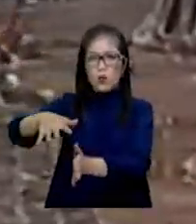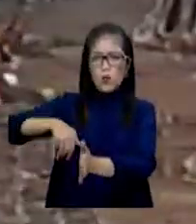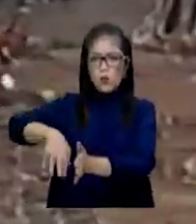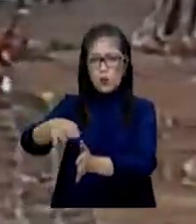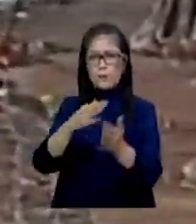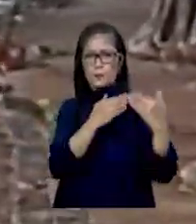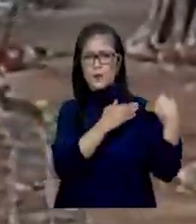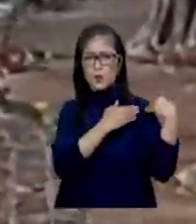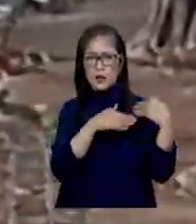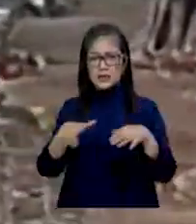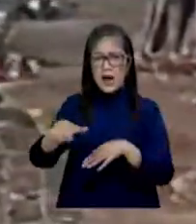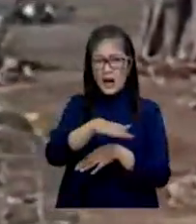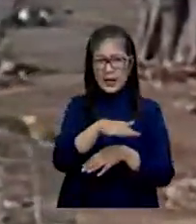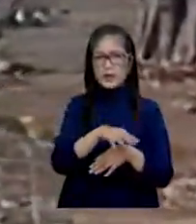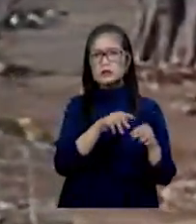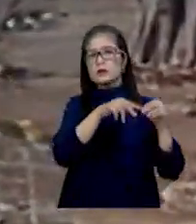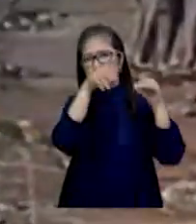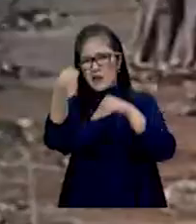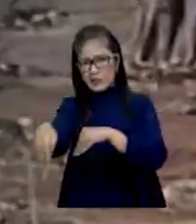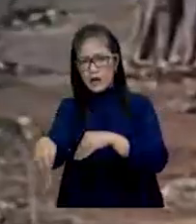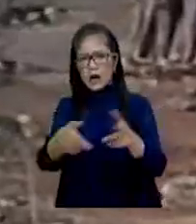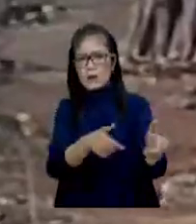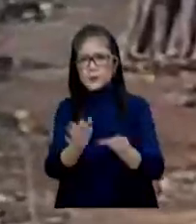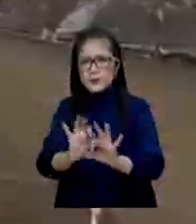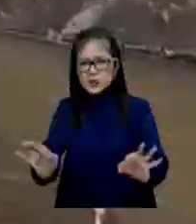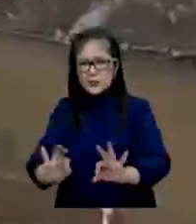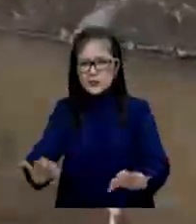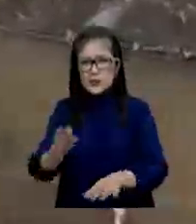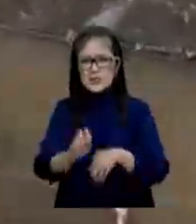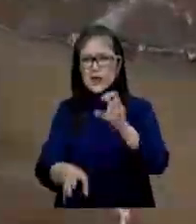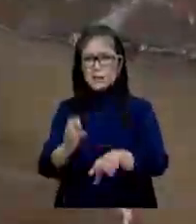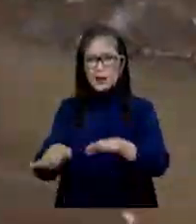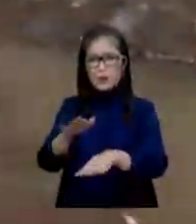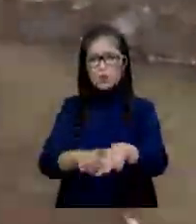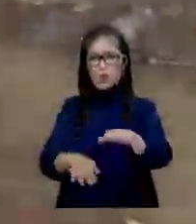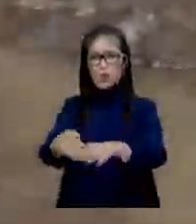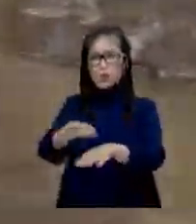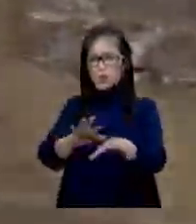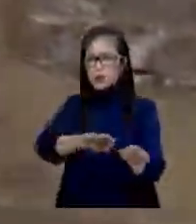badan air sudah diterjunkan ke lokasi untuk membersihkan tumpukan sampah.